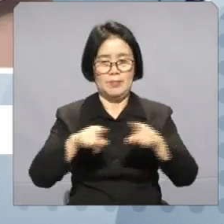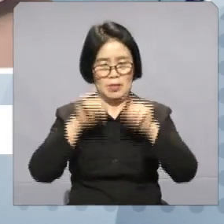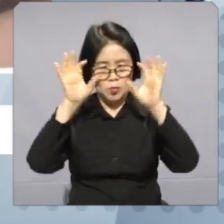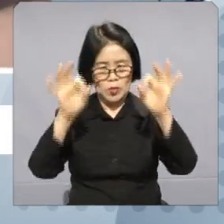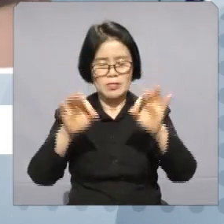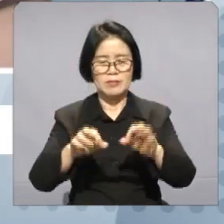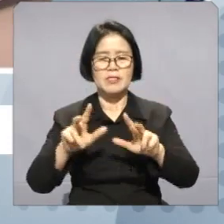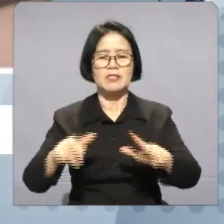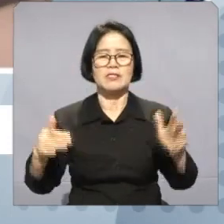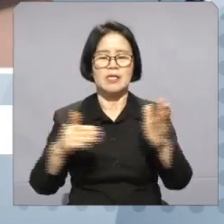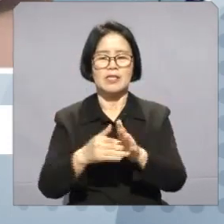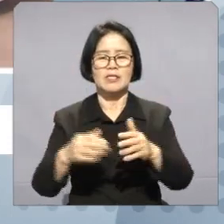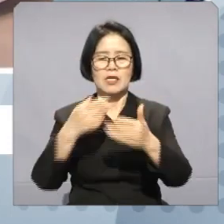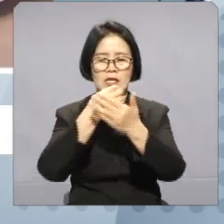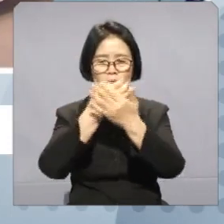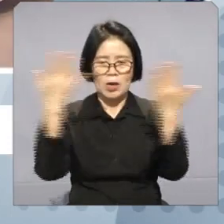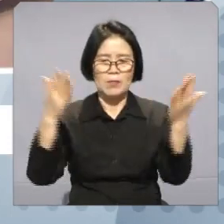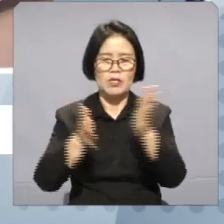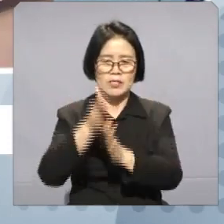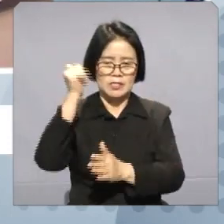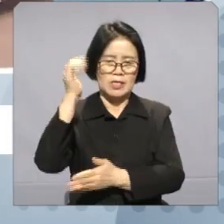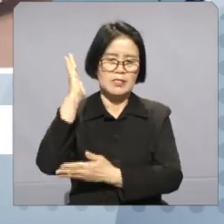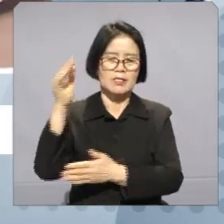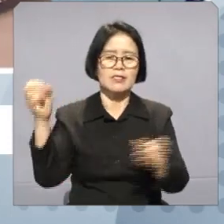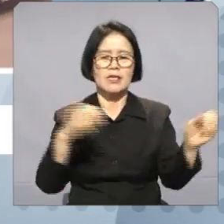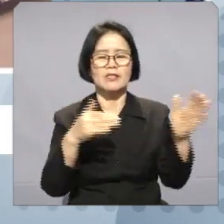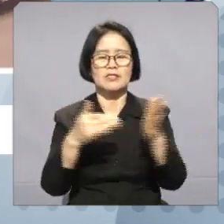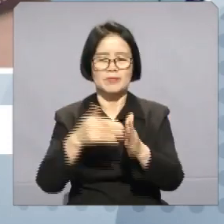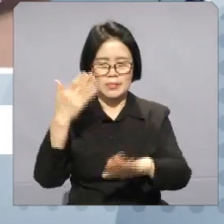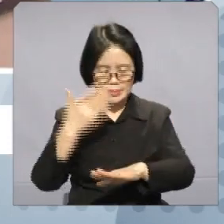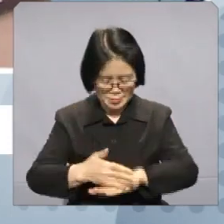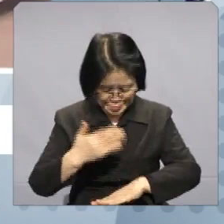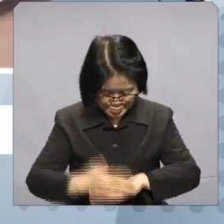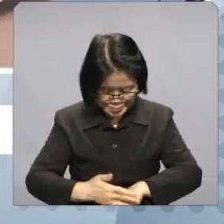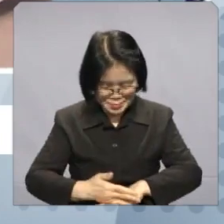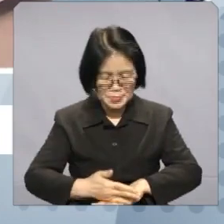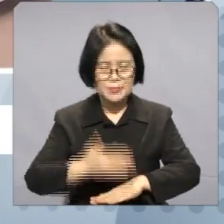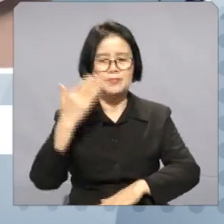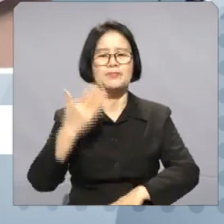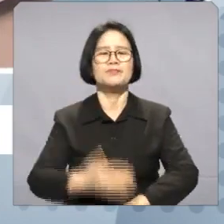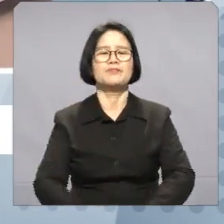지금까지 박승원 광명시장과 말씀 나눴습니다 고맙습니다